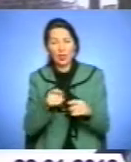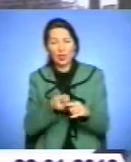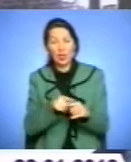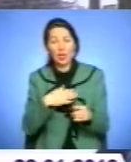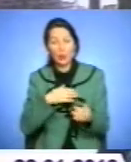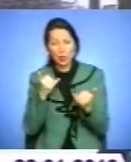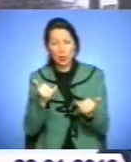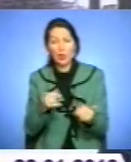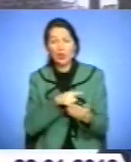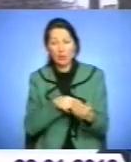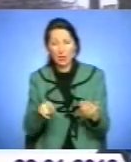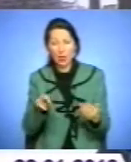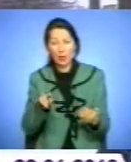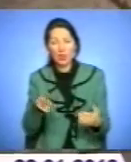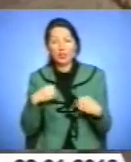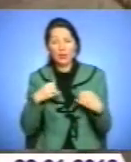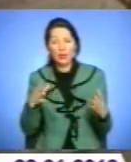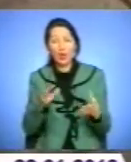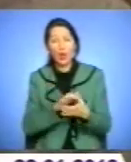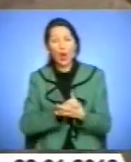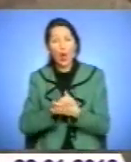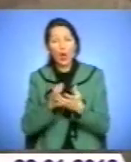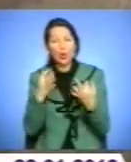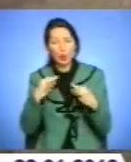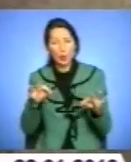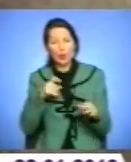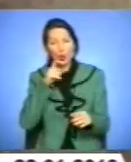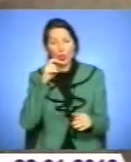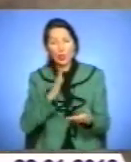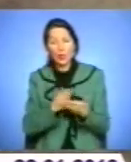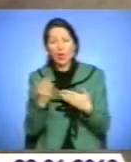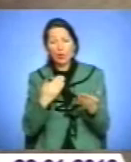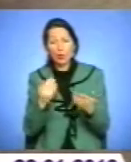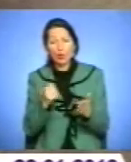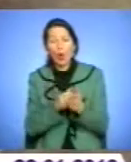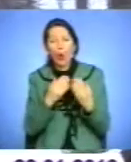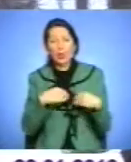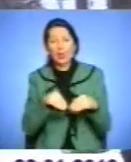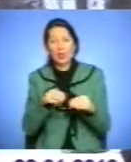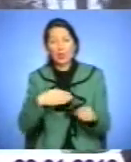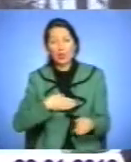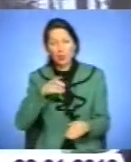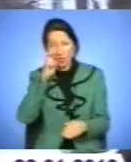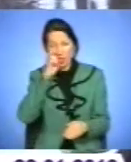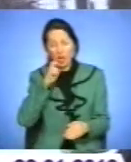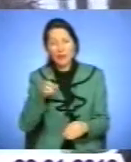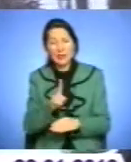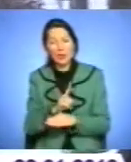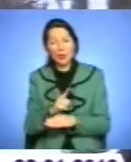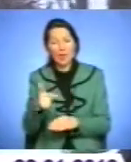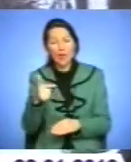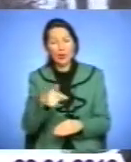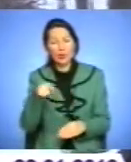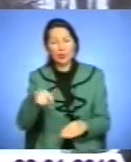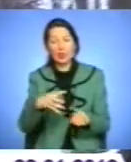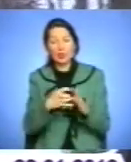який ми сьогодні відзначаємо як свято Соборності України. Має стосунок до об'єднання нашої держави і Тернопільщина. В грудні